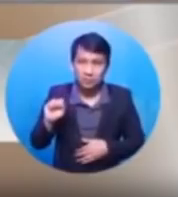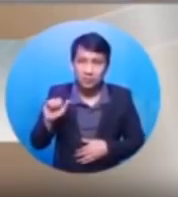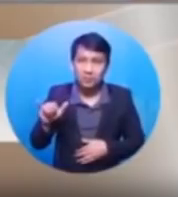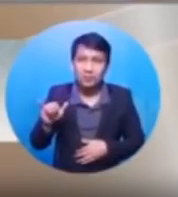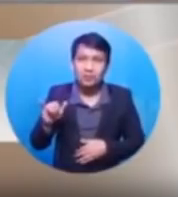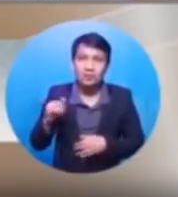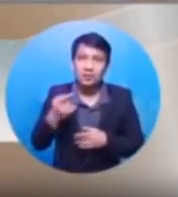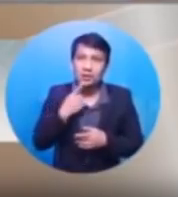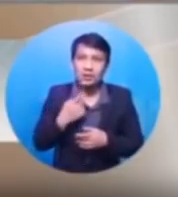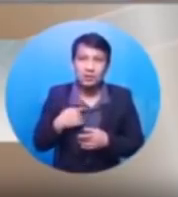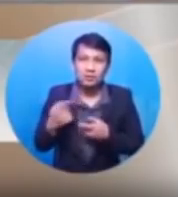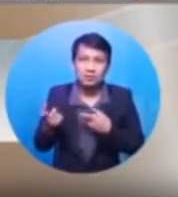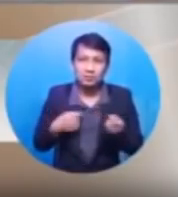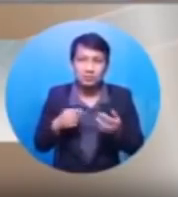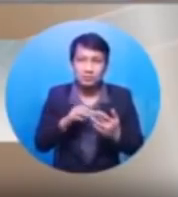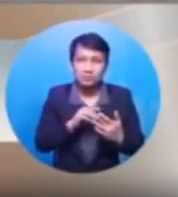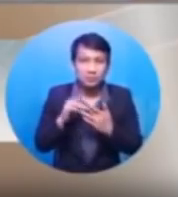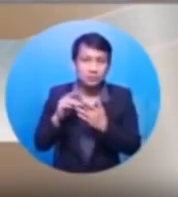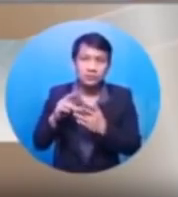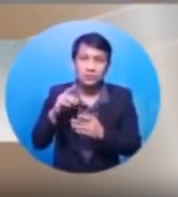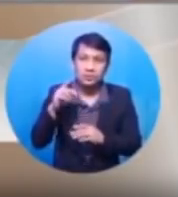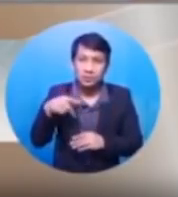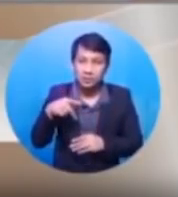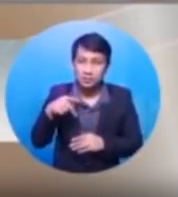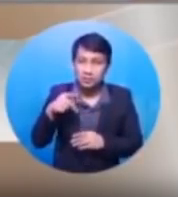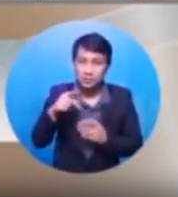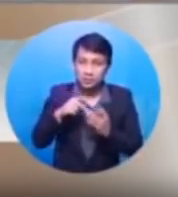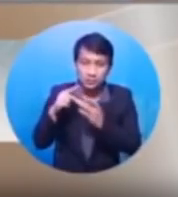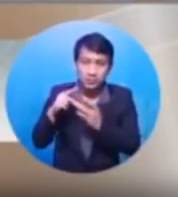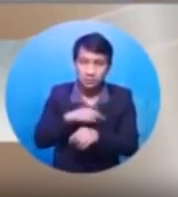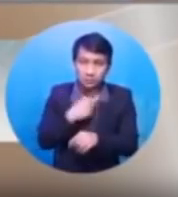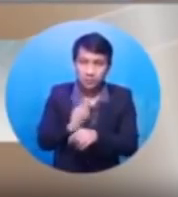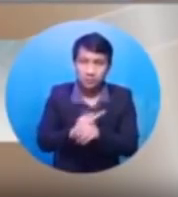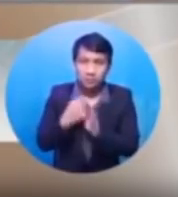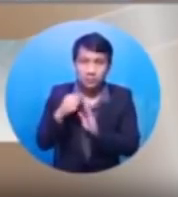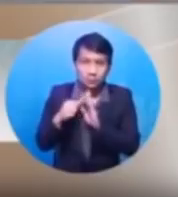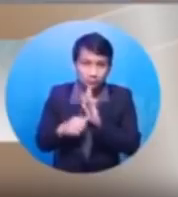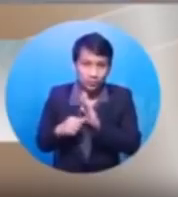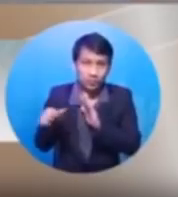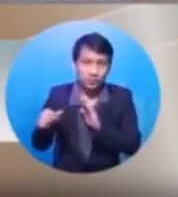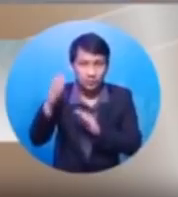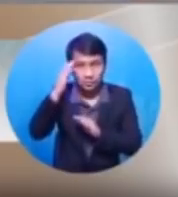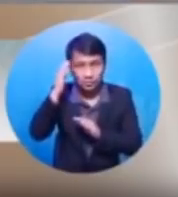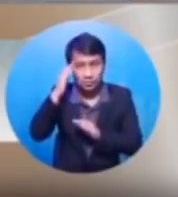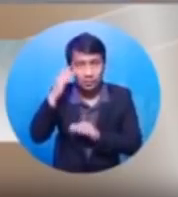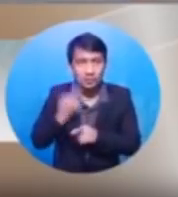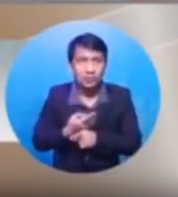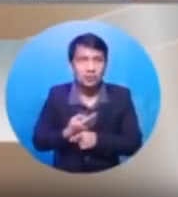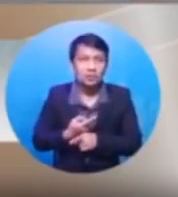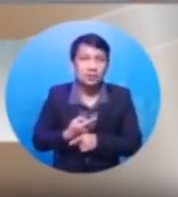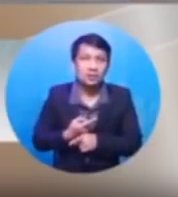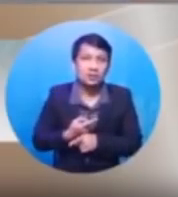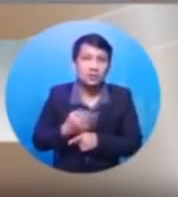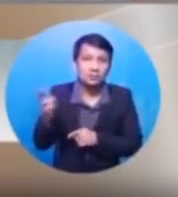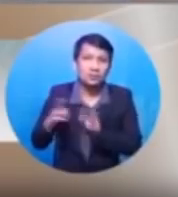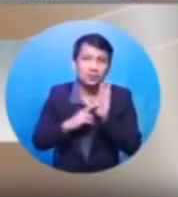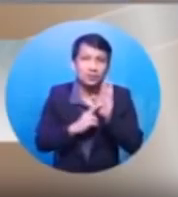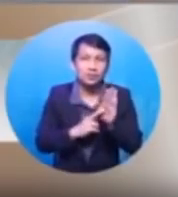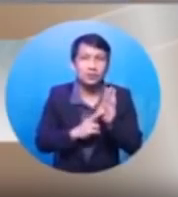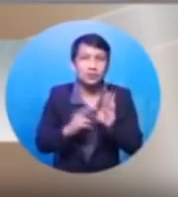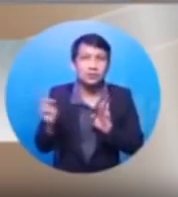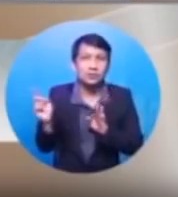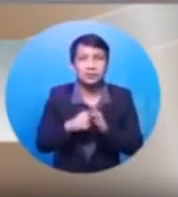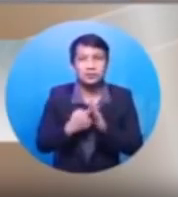po mag-execute kayo ng special power of attorney. I-assign niyo po isang kaibigan, kamag-anak, kakilala. Meron na po, Sir. Okay, meron mag-represent po, sa inyo. Meron